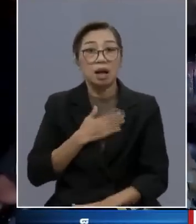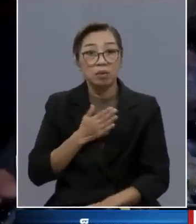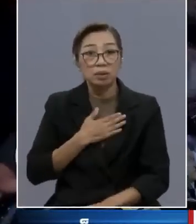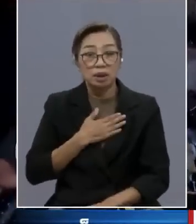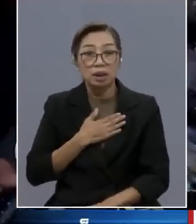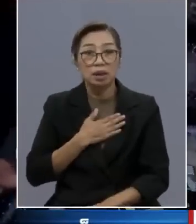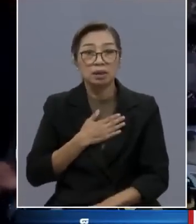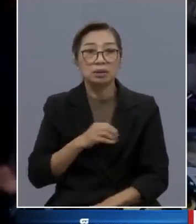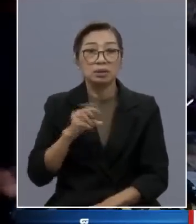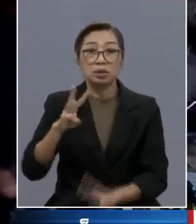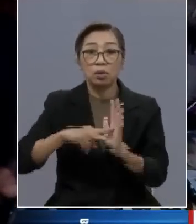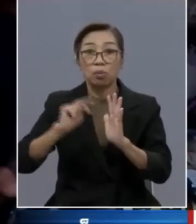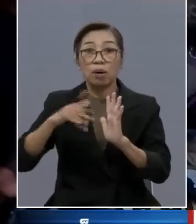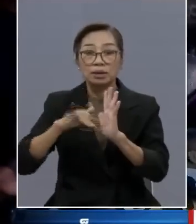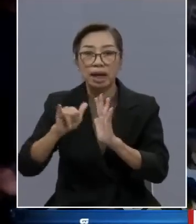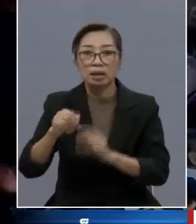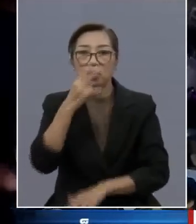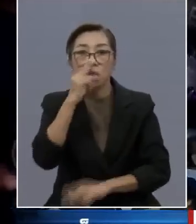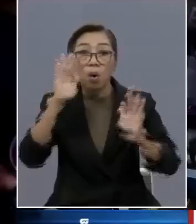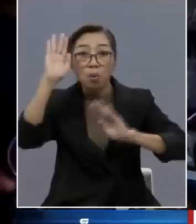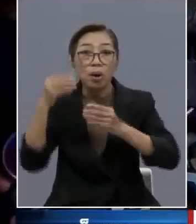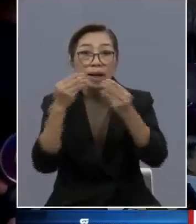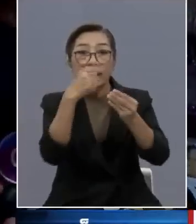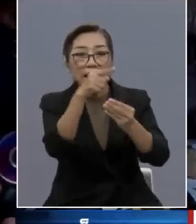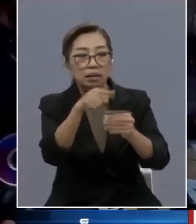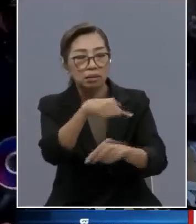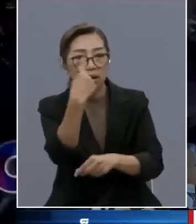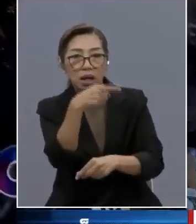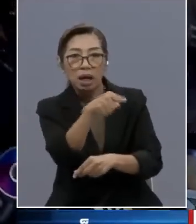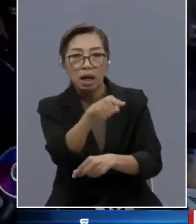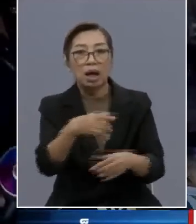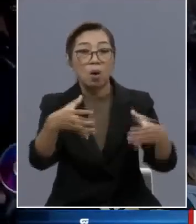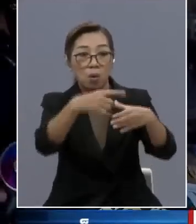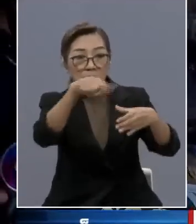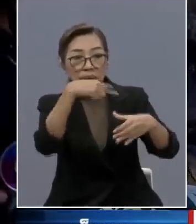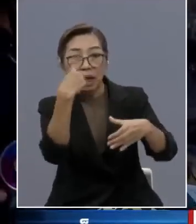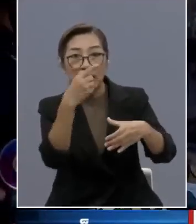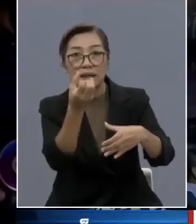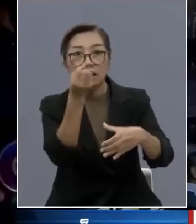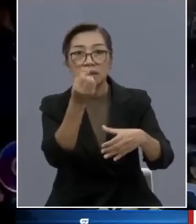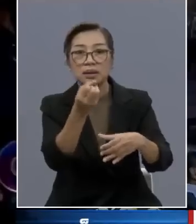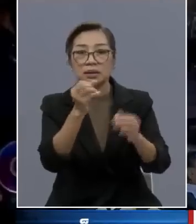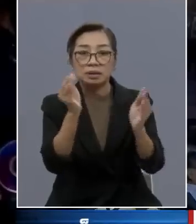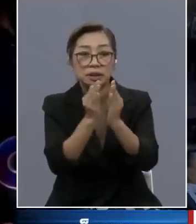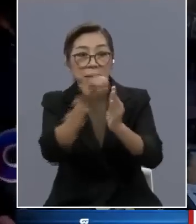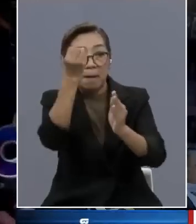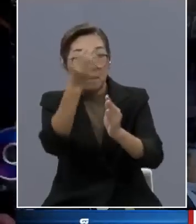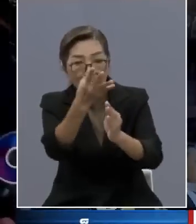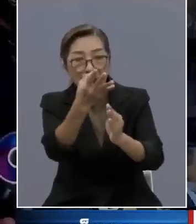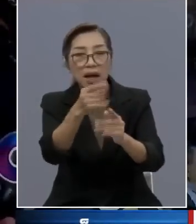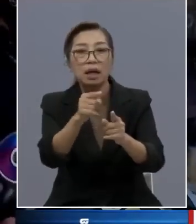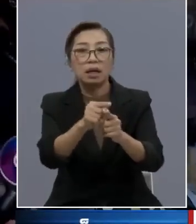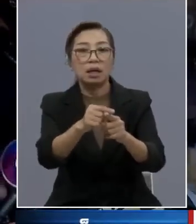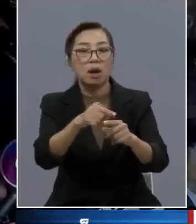การเมืองที่รวบรวมเสียงข้างมากซึ่งหากพรรคดังกล่าวเสนอใครเป็นนายกก็จะโหวตให้กับคนคนนั้นอันนี้คือจุดยืนของ